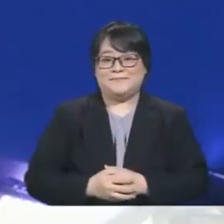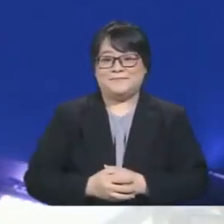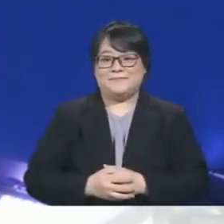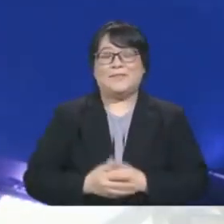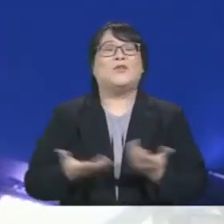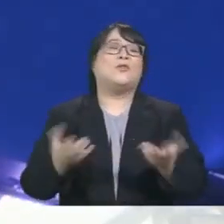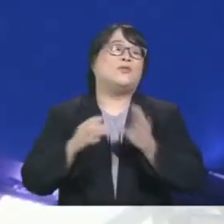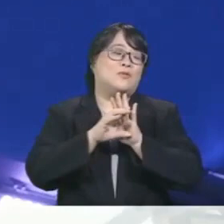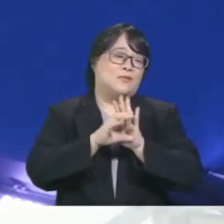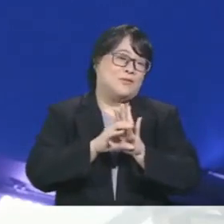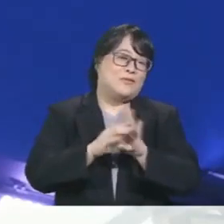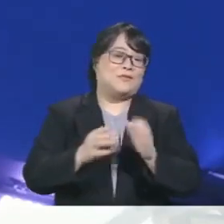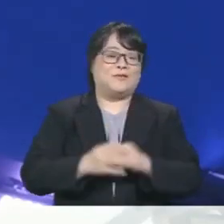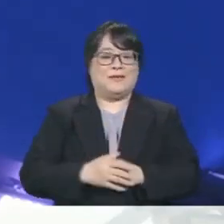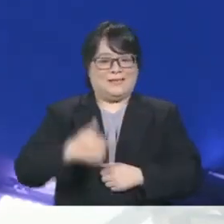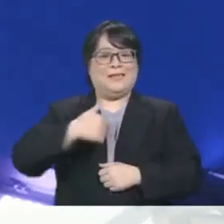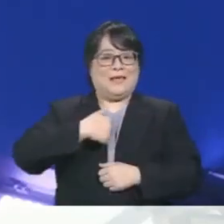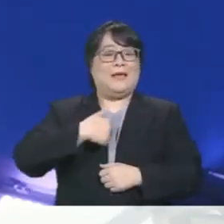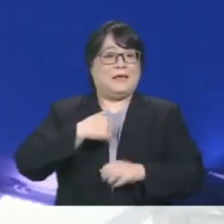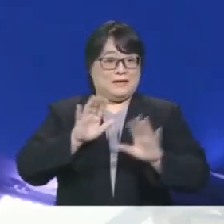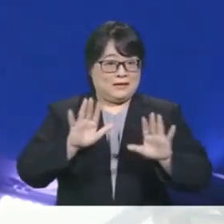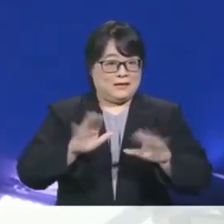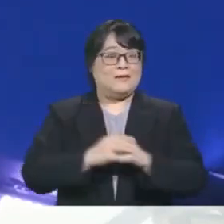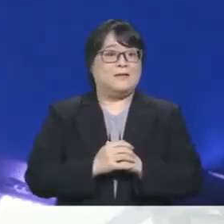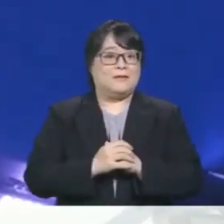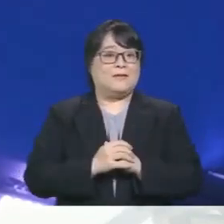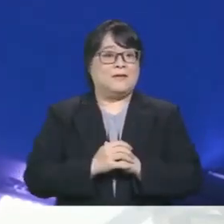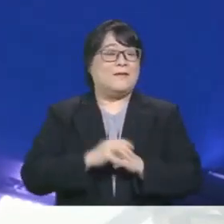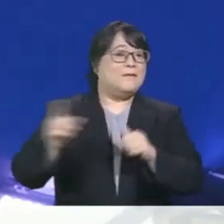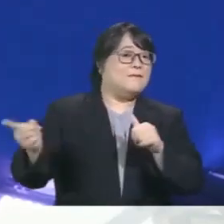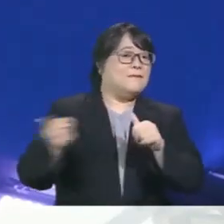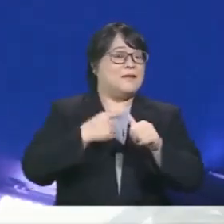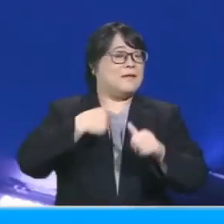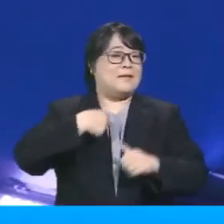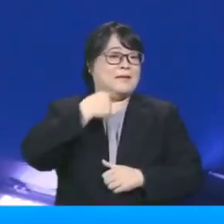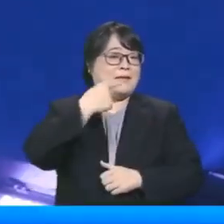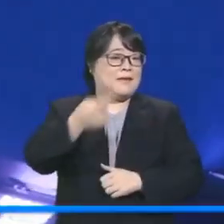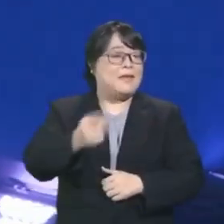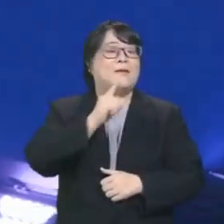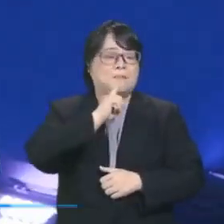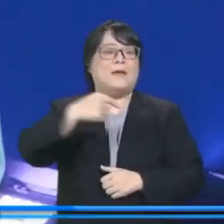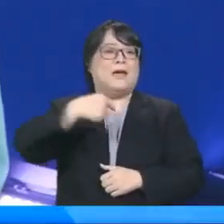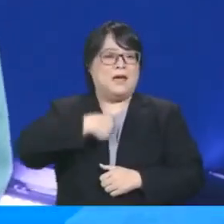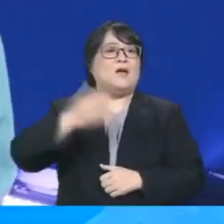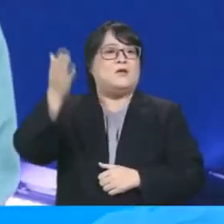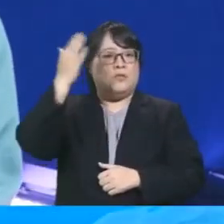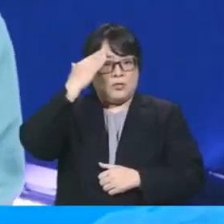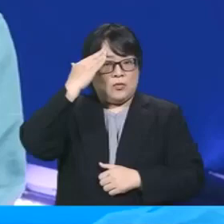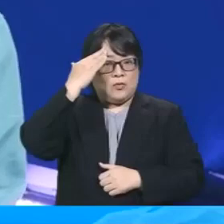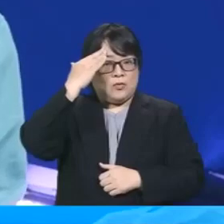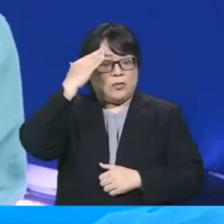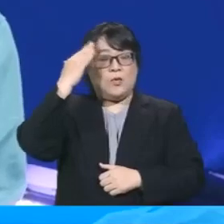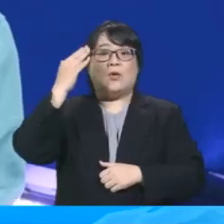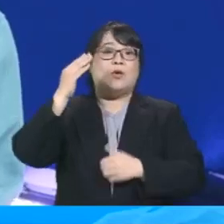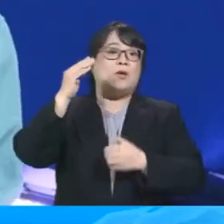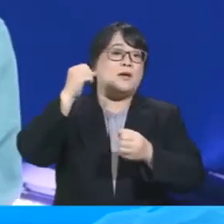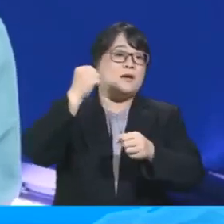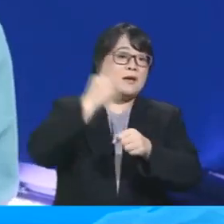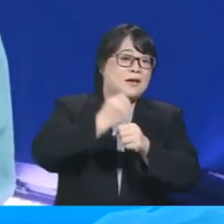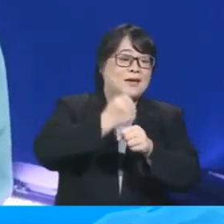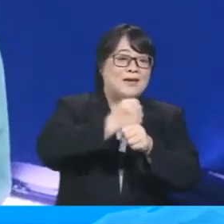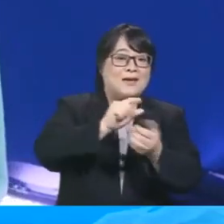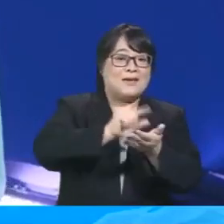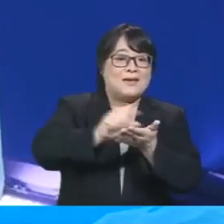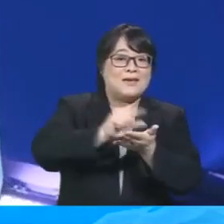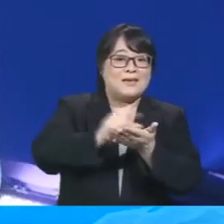upahnya. Nah, saya di antara pegawai awak yang pertama yang saya sebut, memang saya tahu upah penjawat awak terutama